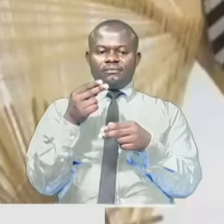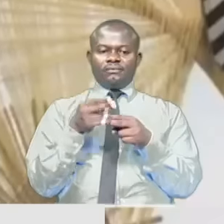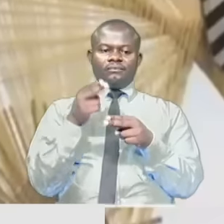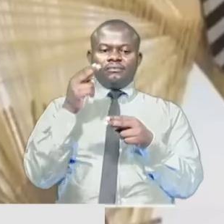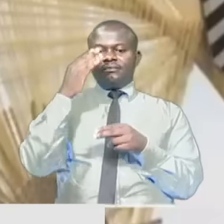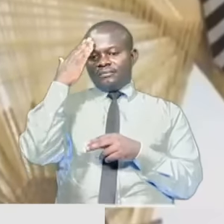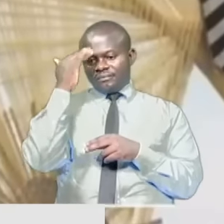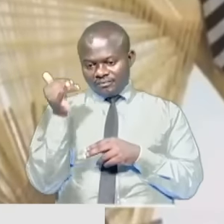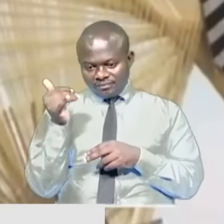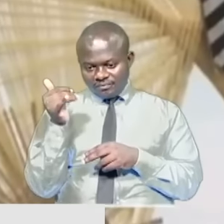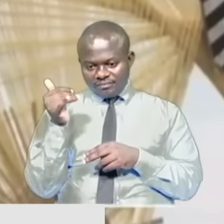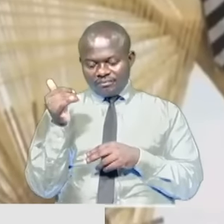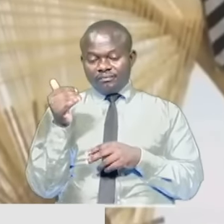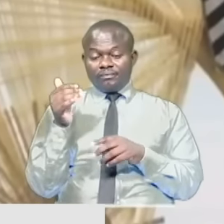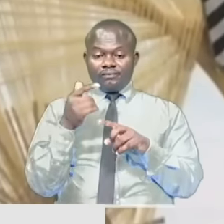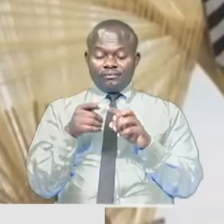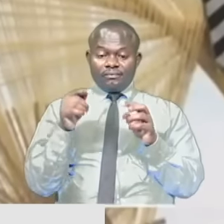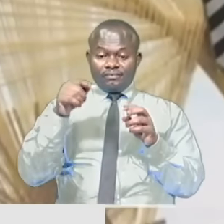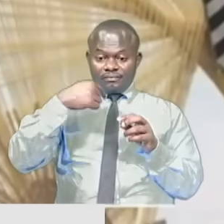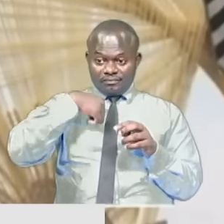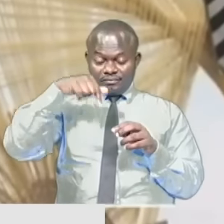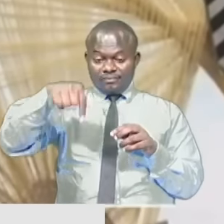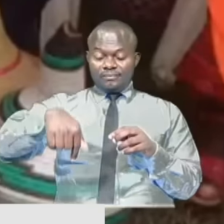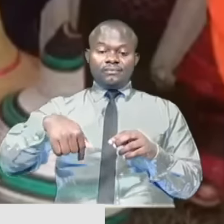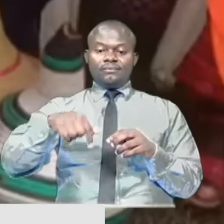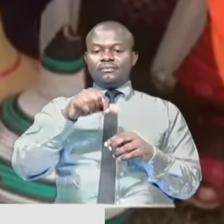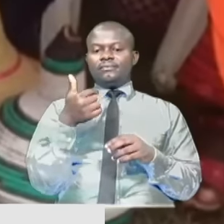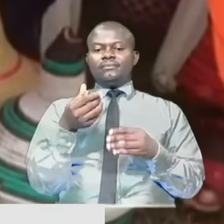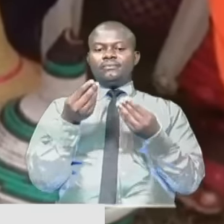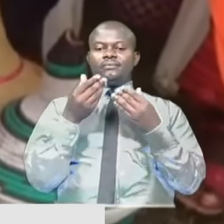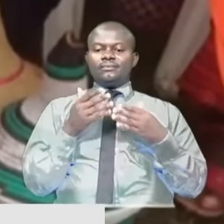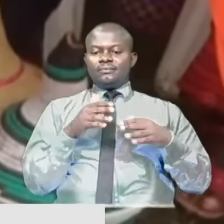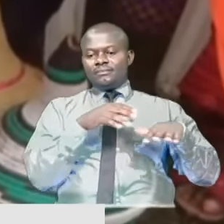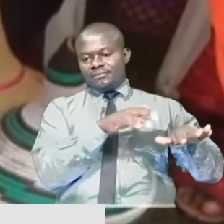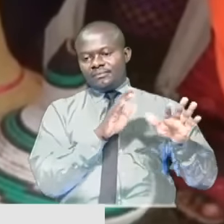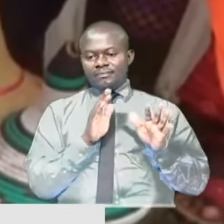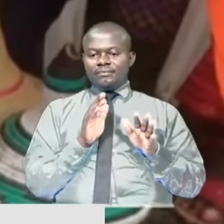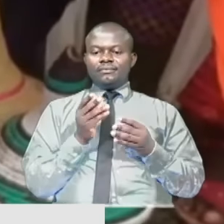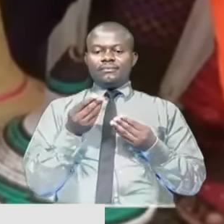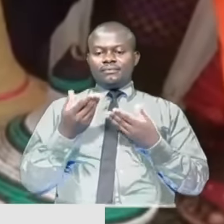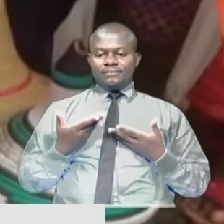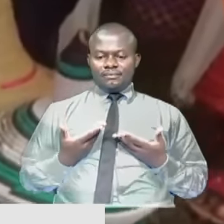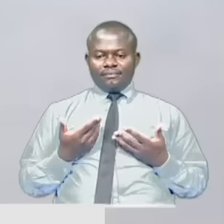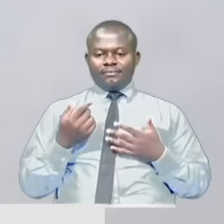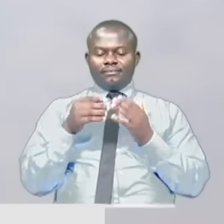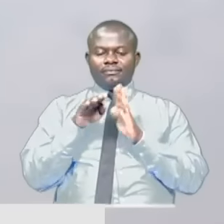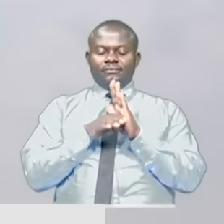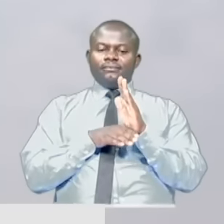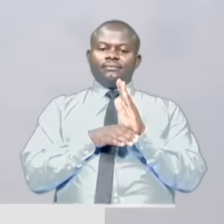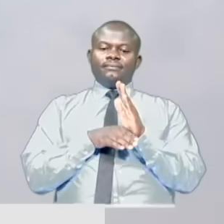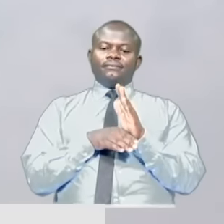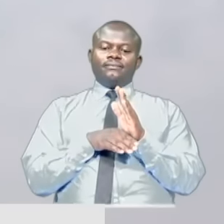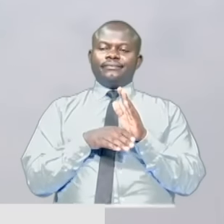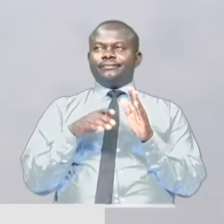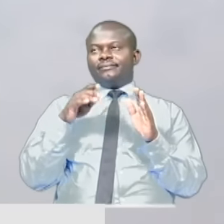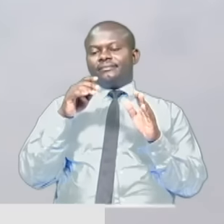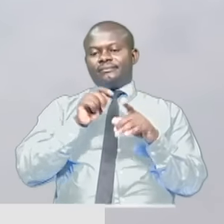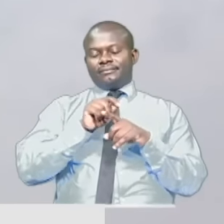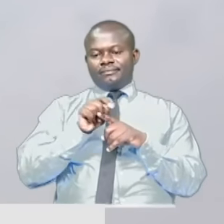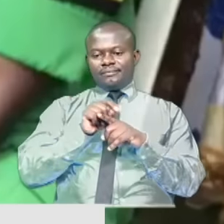kubera iki kandi impari indi kabariswe mpa mbise nihe izi zikaba zigamije ro